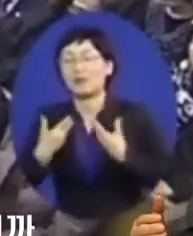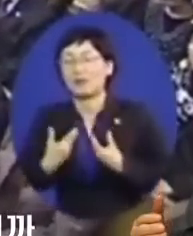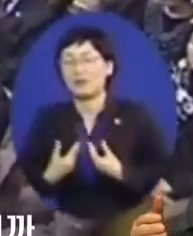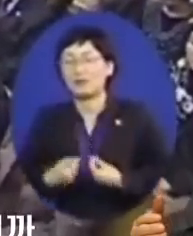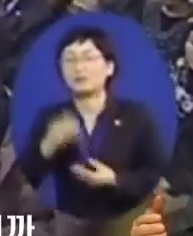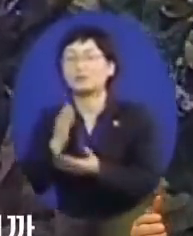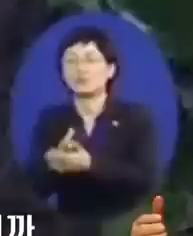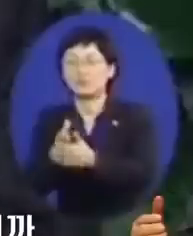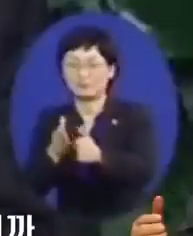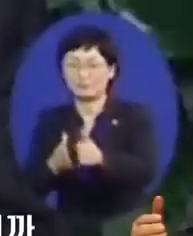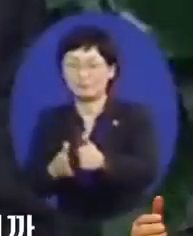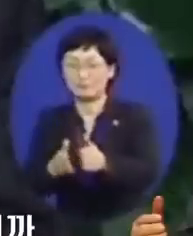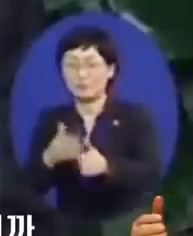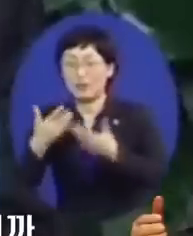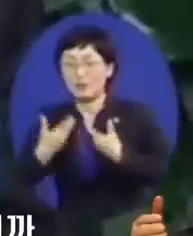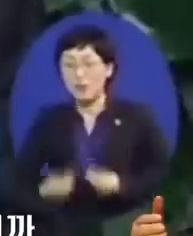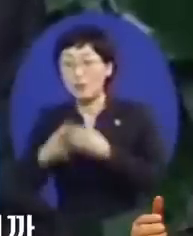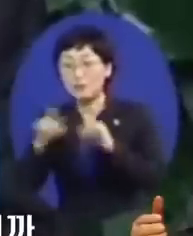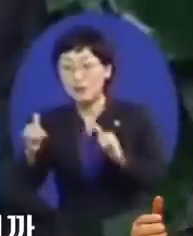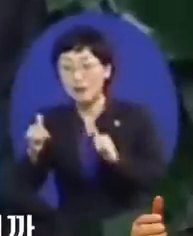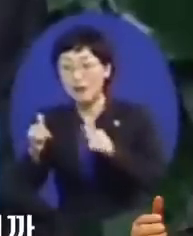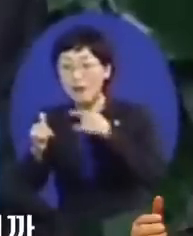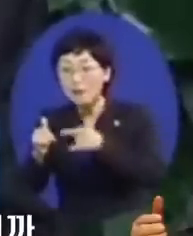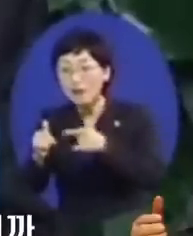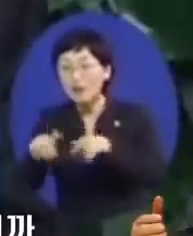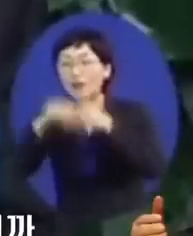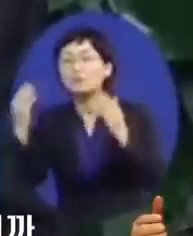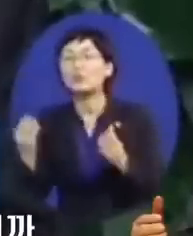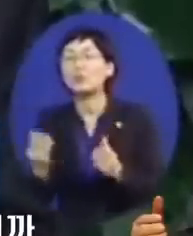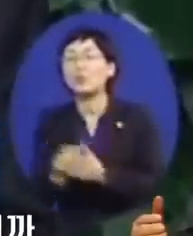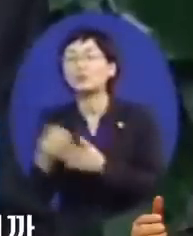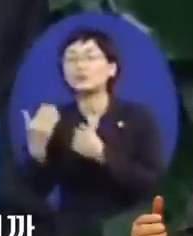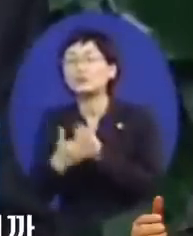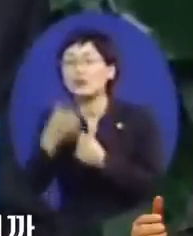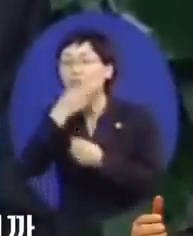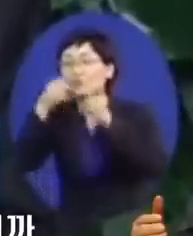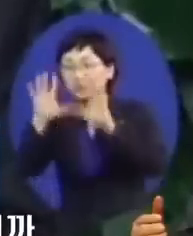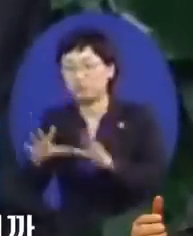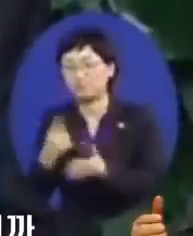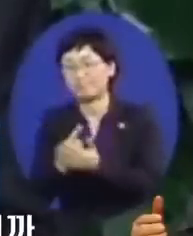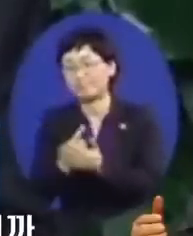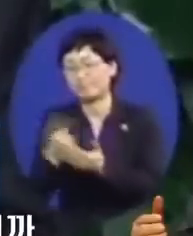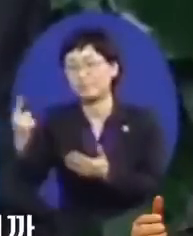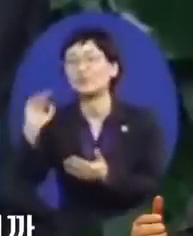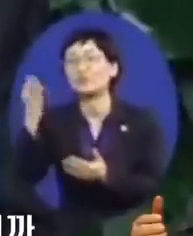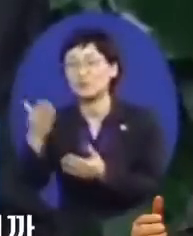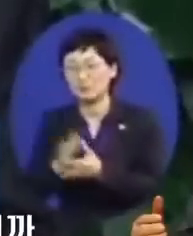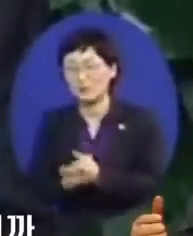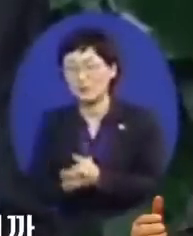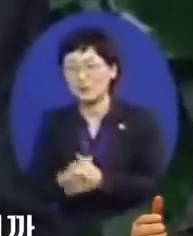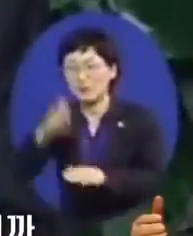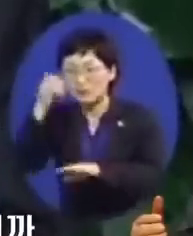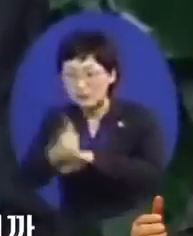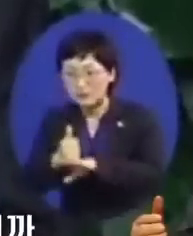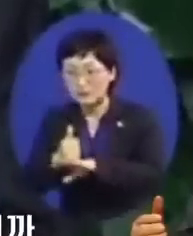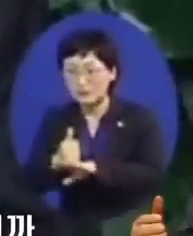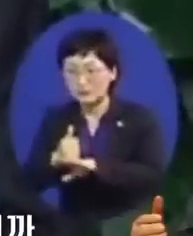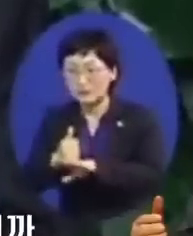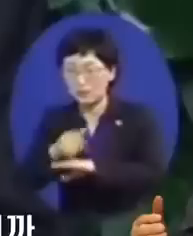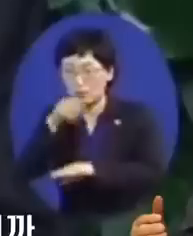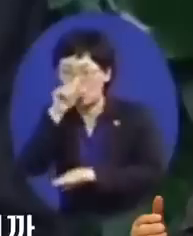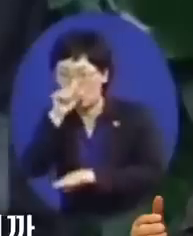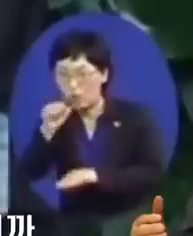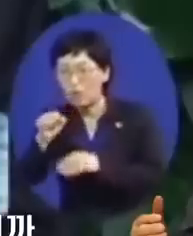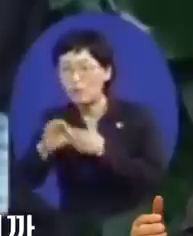것입니다. 절망자에게는 모든 은혜와 축복이 떠나가 버리고 마는 것입니다. 끝이 좋아야 모든 것이 좋다는